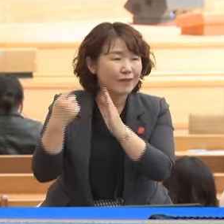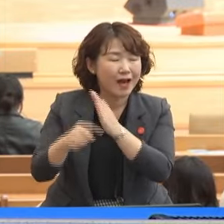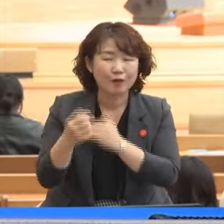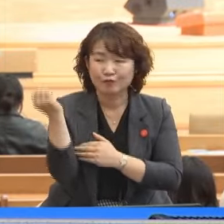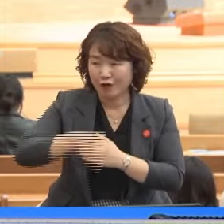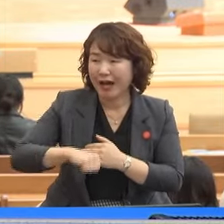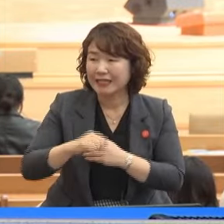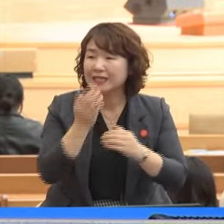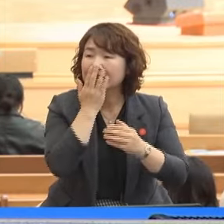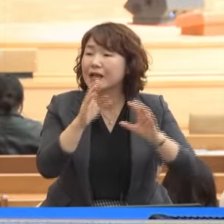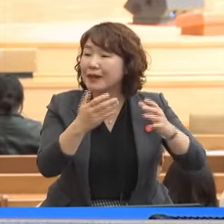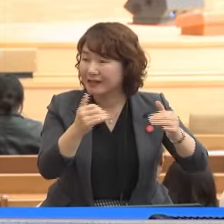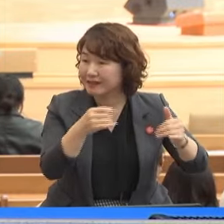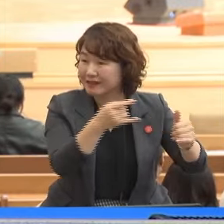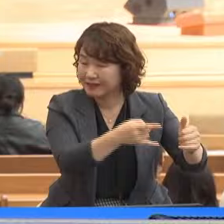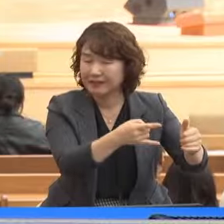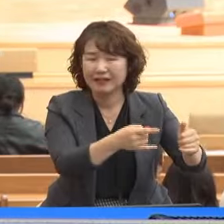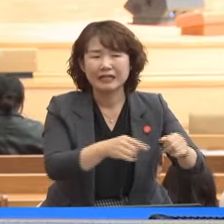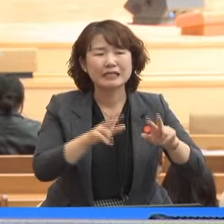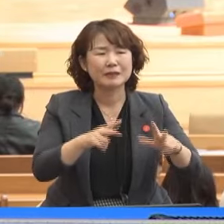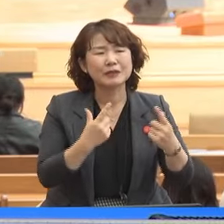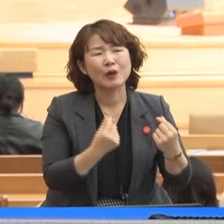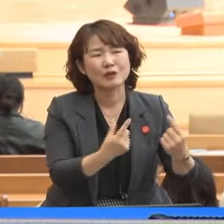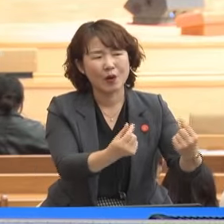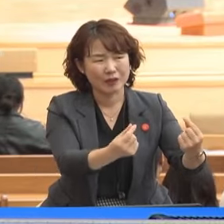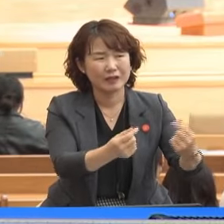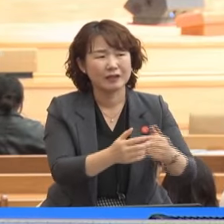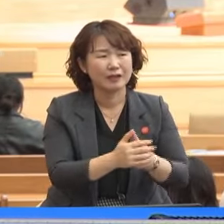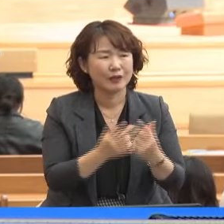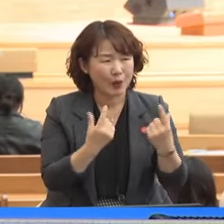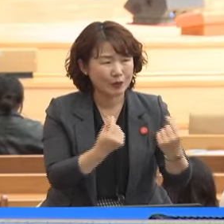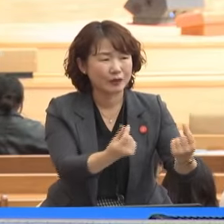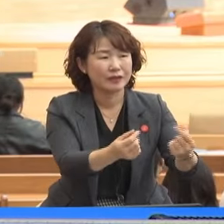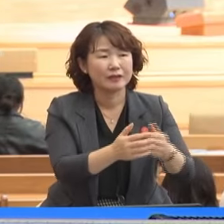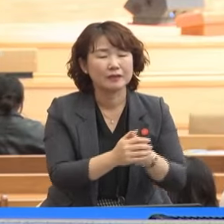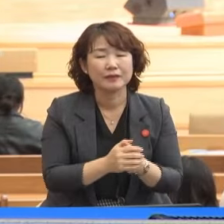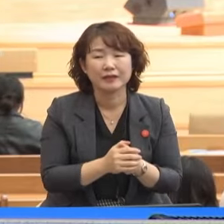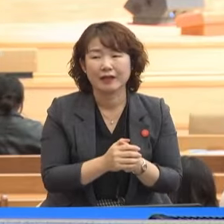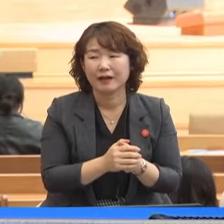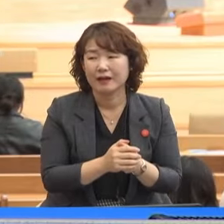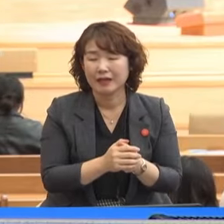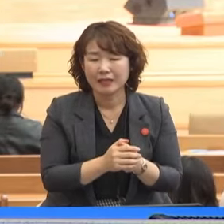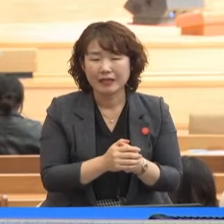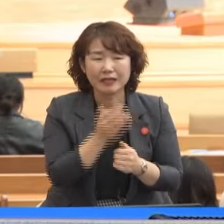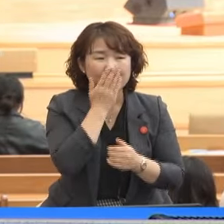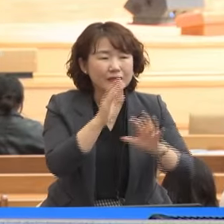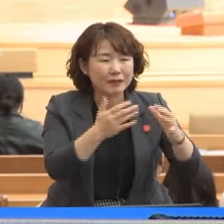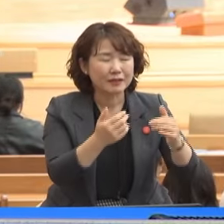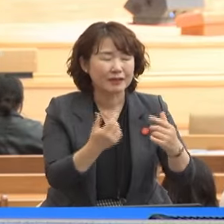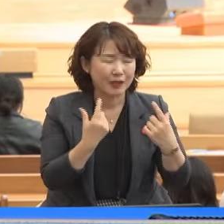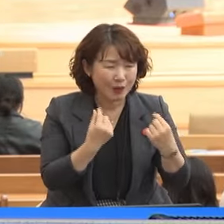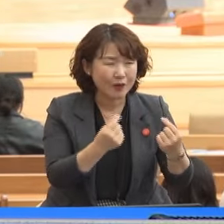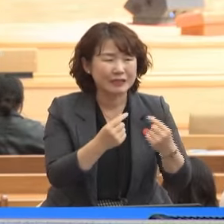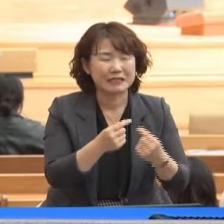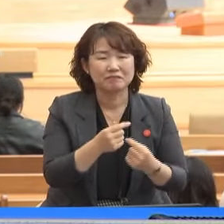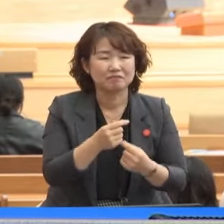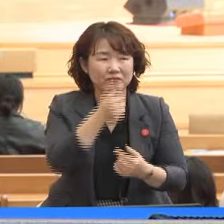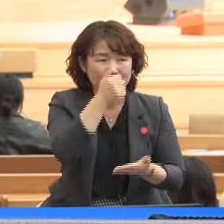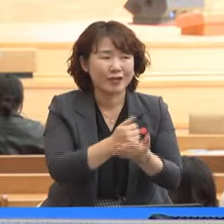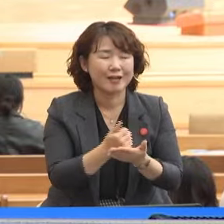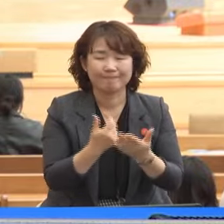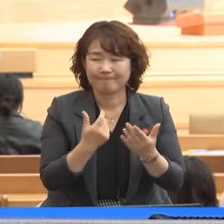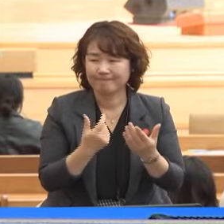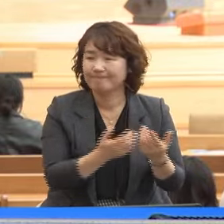이스라엘 백성들 여전히 그래서 어떻게 이렇게 똑같은지 몰라요. 여전히 귀등으로 들었어요. 그래서